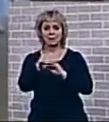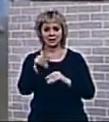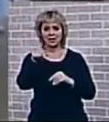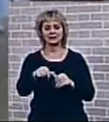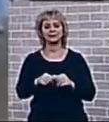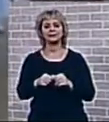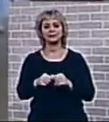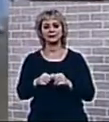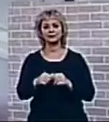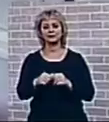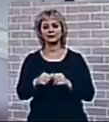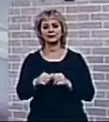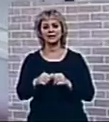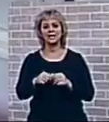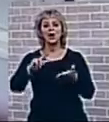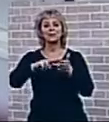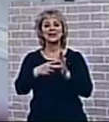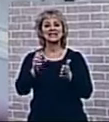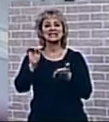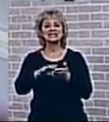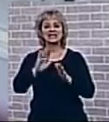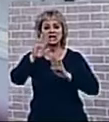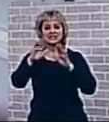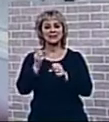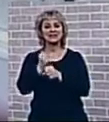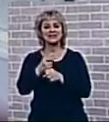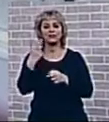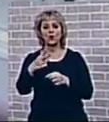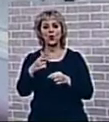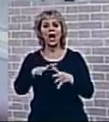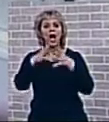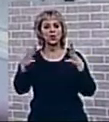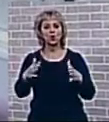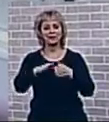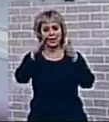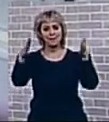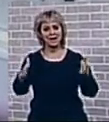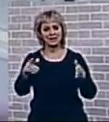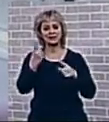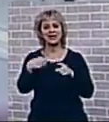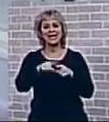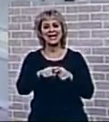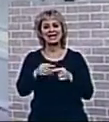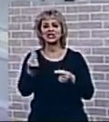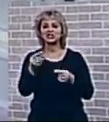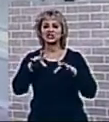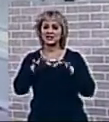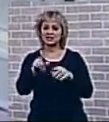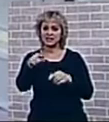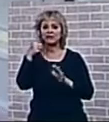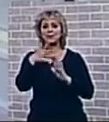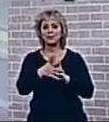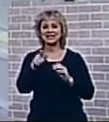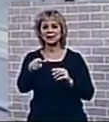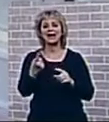пополнять. Планируется в центре экспозиции создание 2 огромных макетов. Это денежное дело, вы